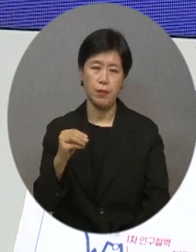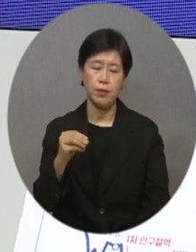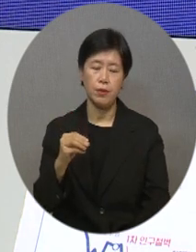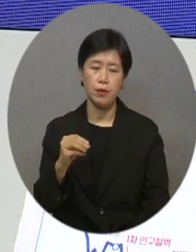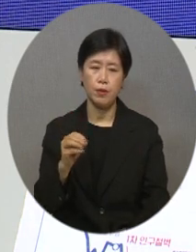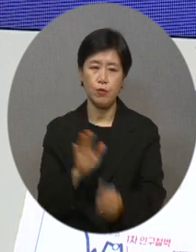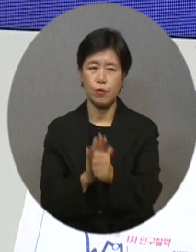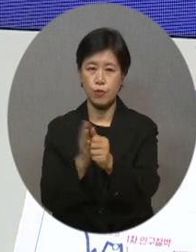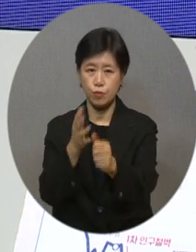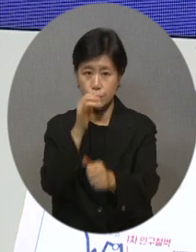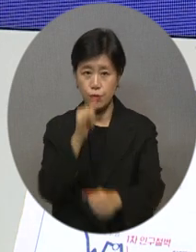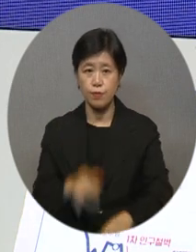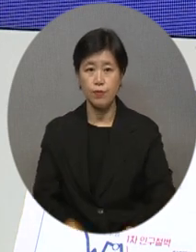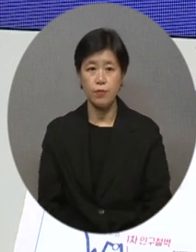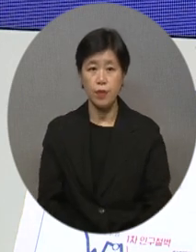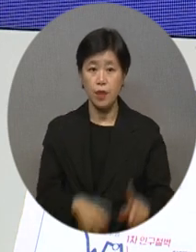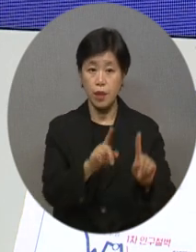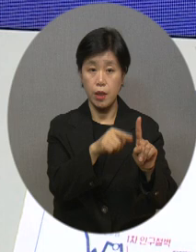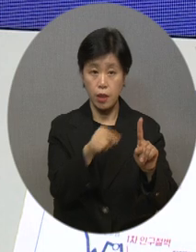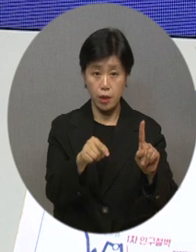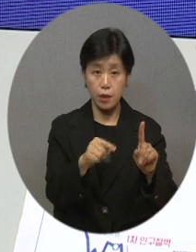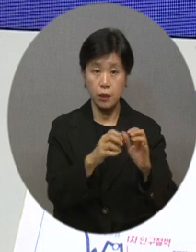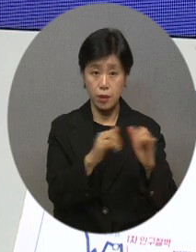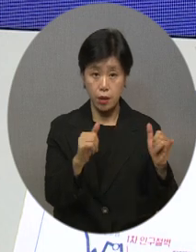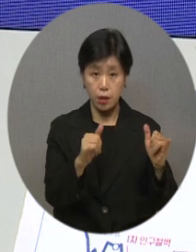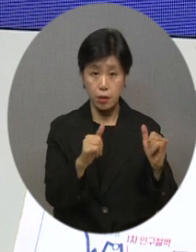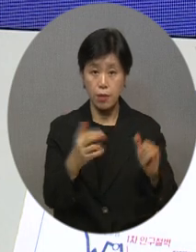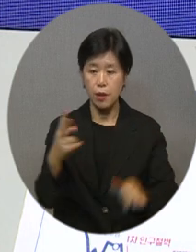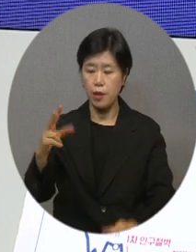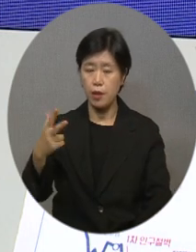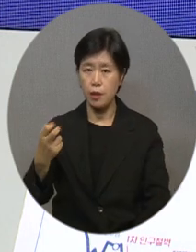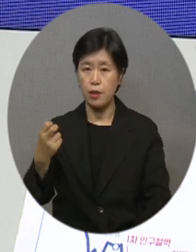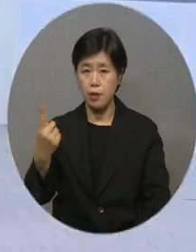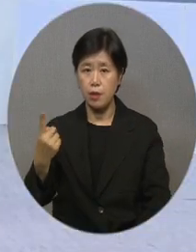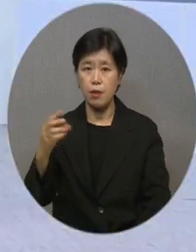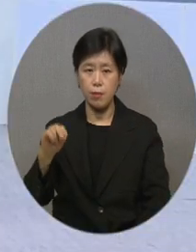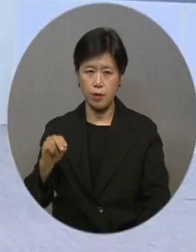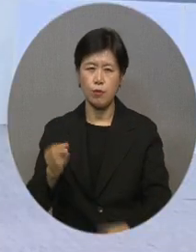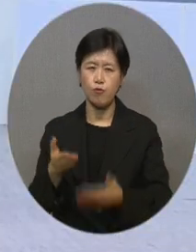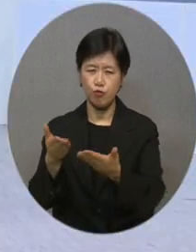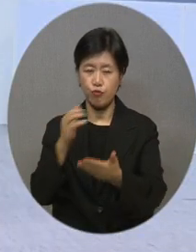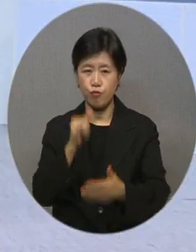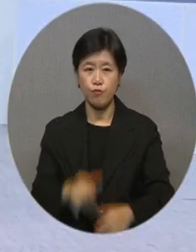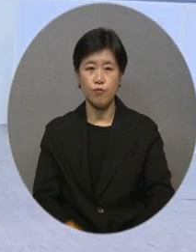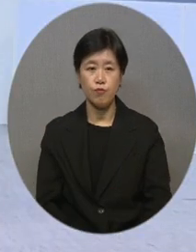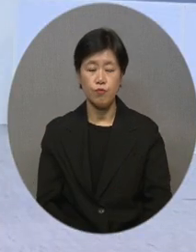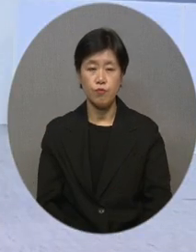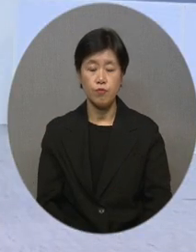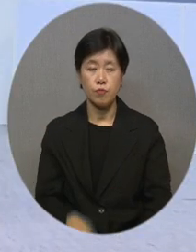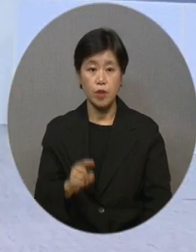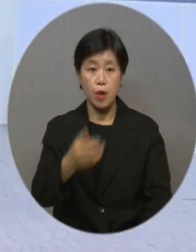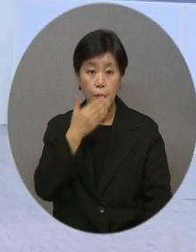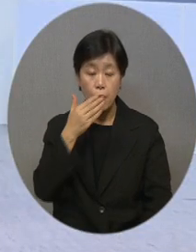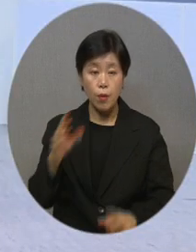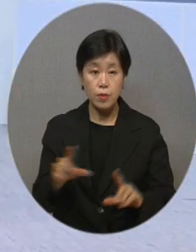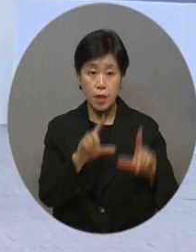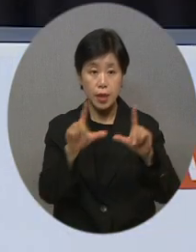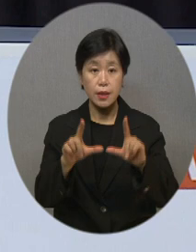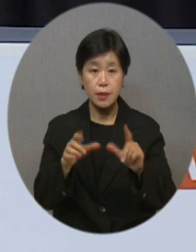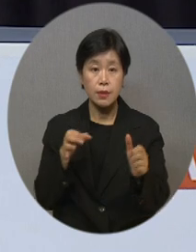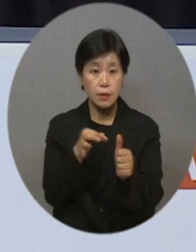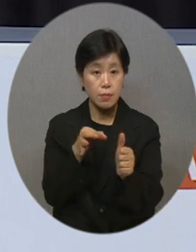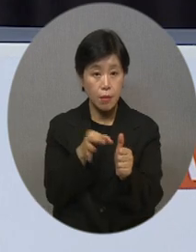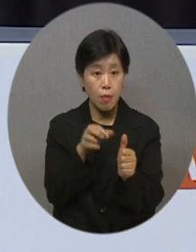경우는 60만 원, 71만 원이 되잖아요. 이런 분들이 큰 혜택을 보겠다는 그런 말씀을 드리겠습니다. 생계급여가 이렇게 대폭 인상된